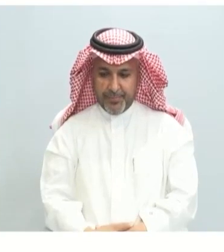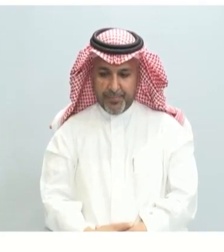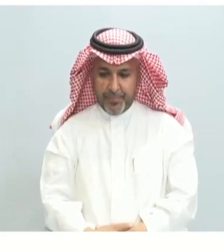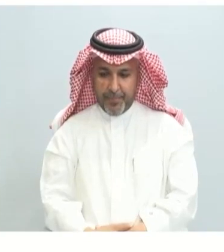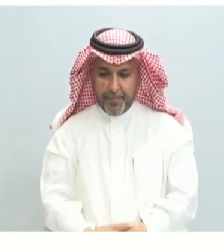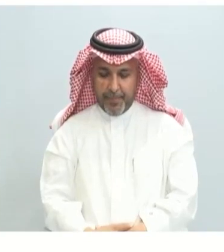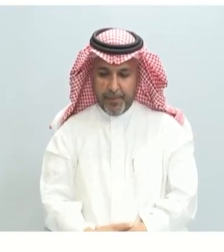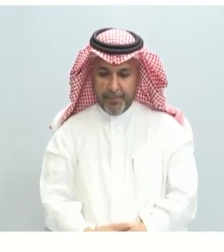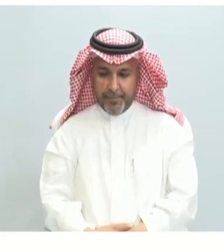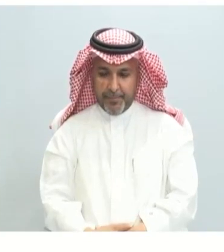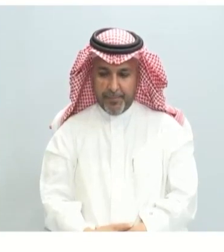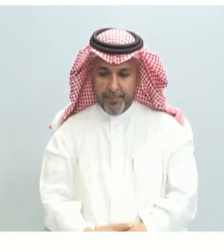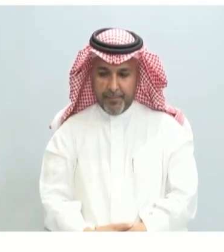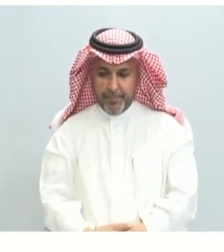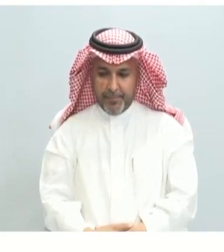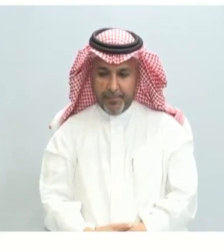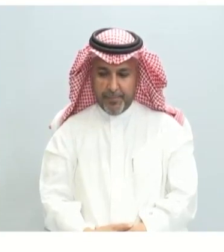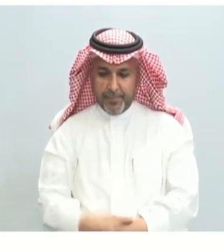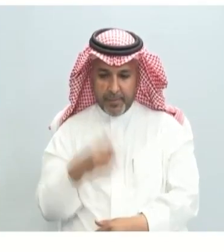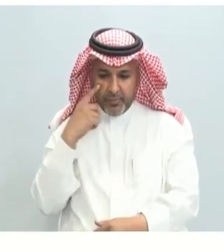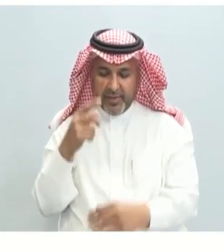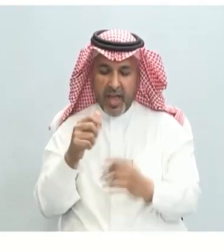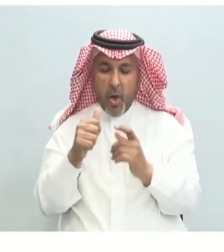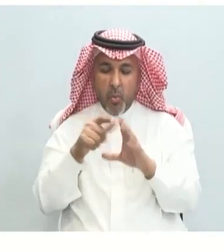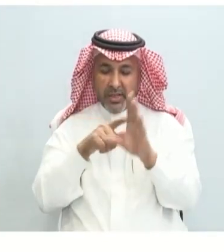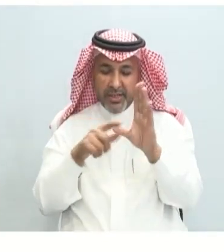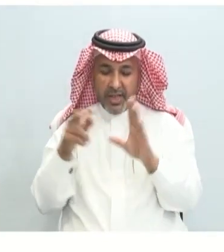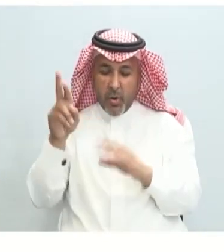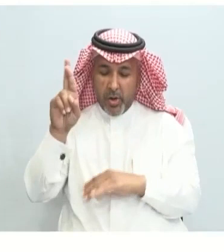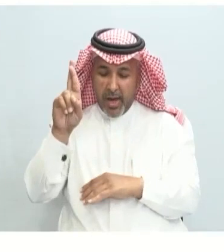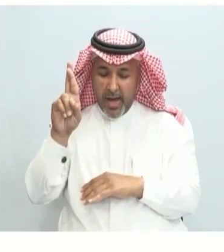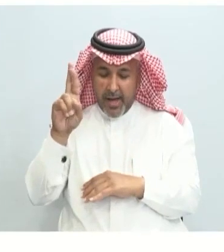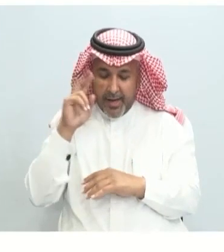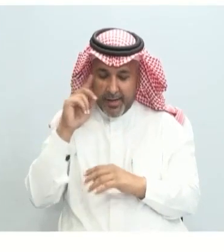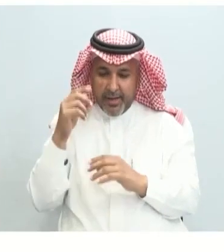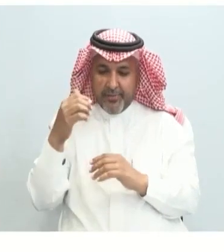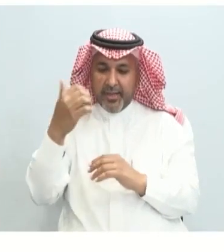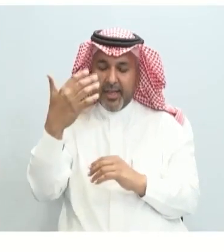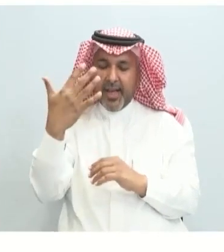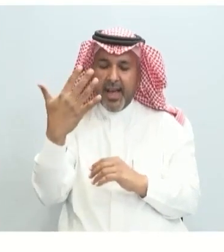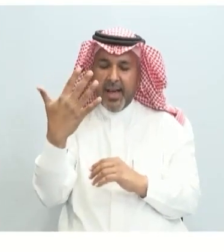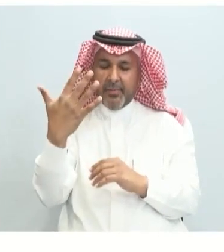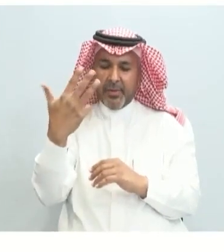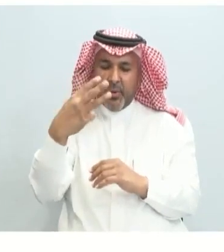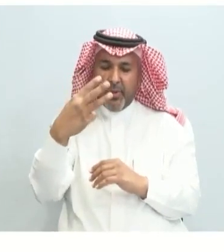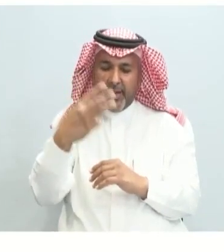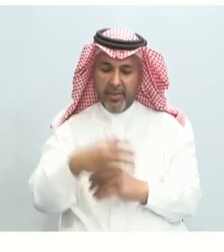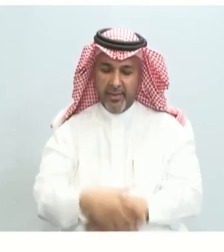ار بانها 35 درجه والضلع اس اللي هو